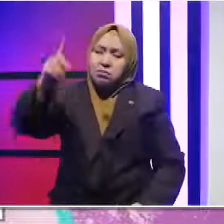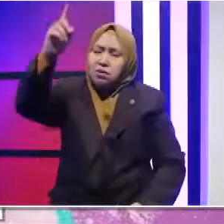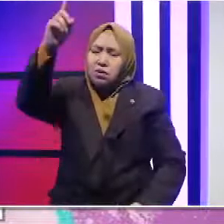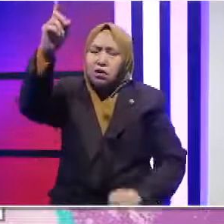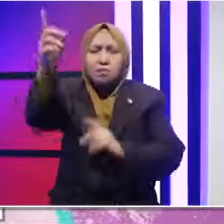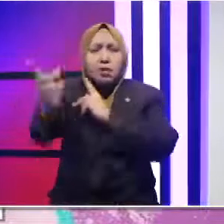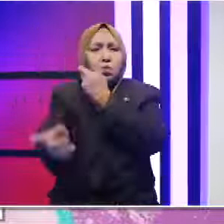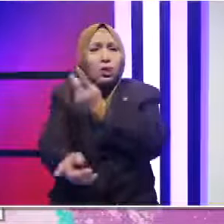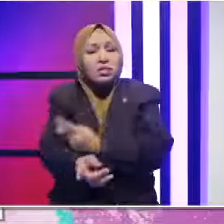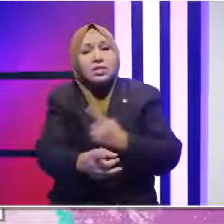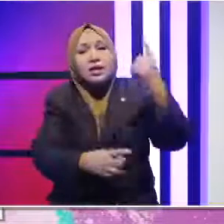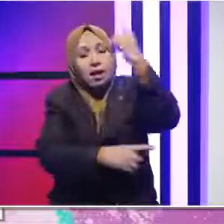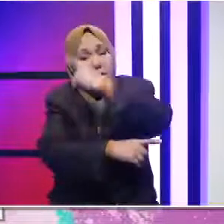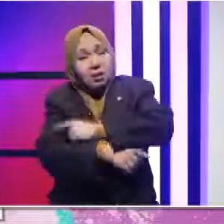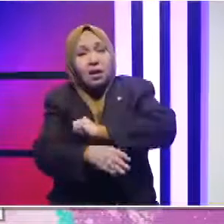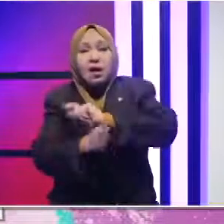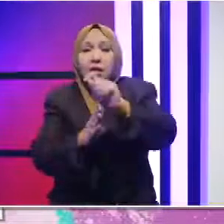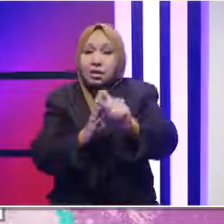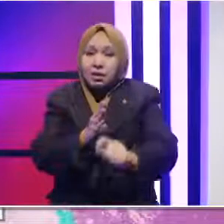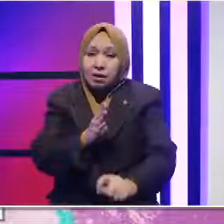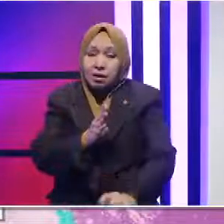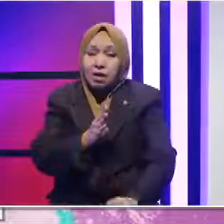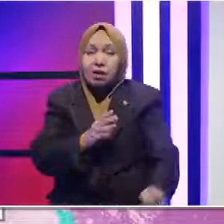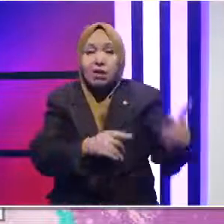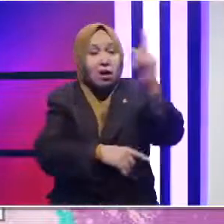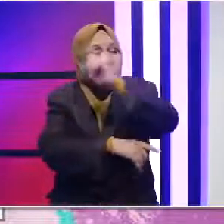مالك يوم الدين